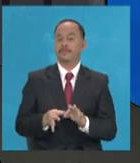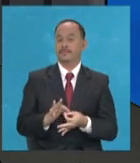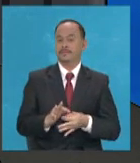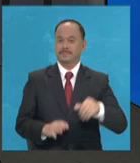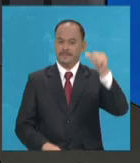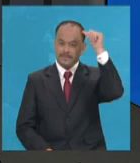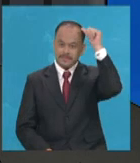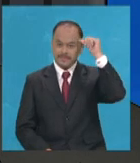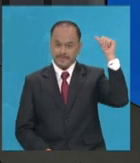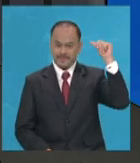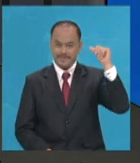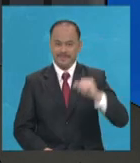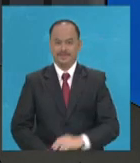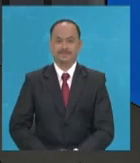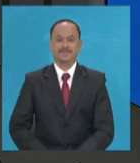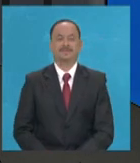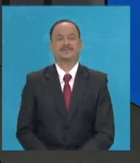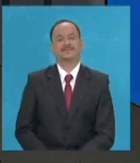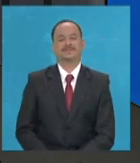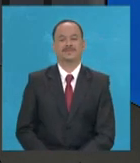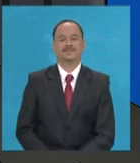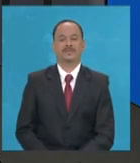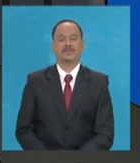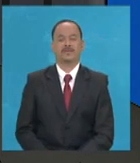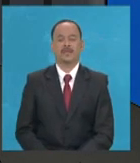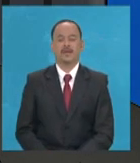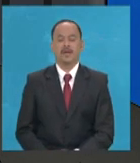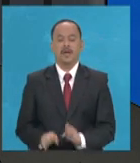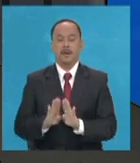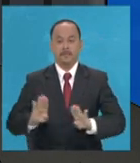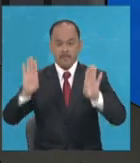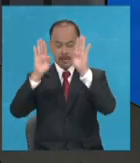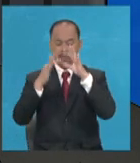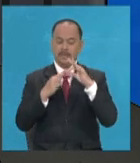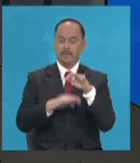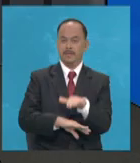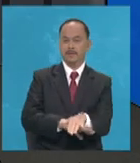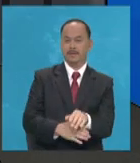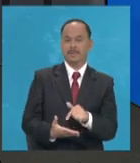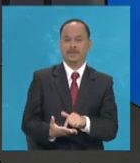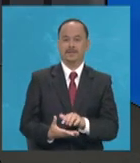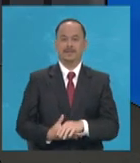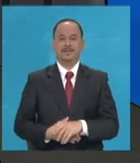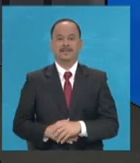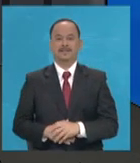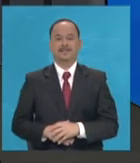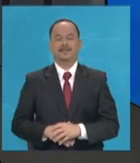bakriend Haji suhaili dan saya nurbaisura Endi berita-berita utama malam ini